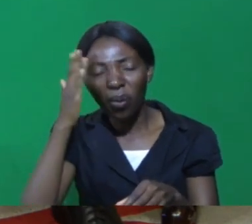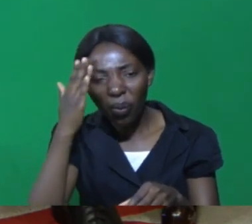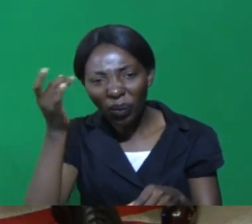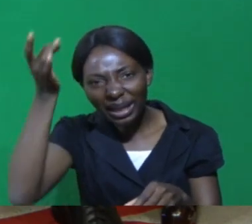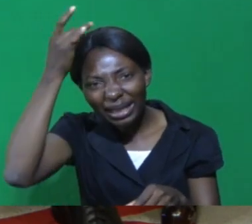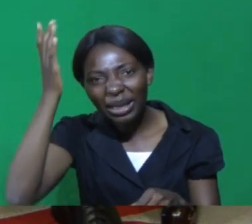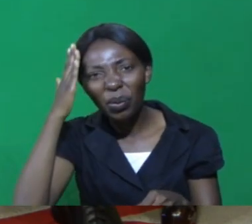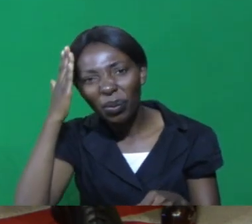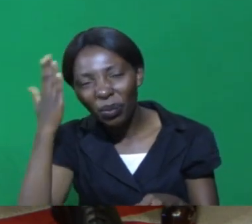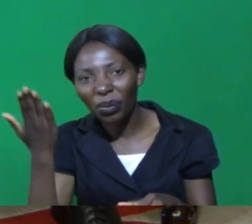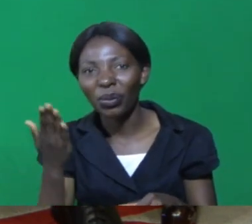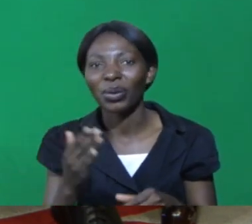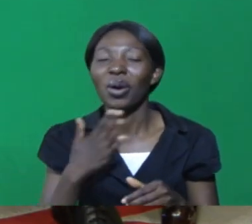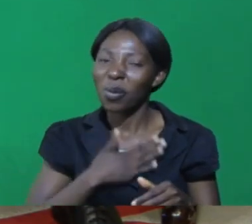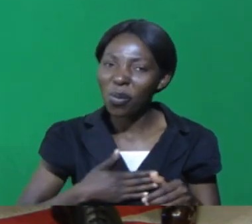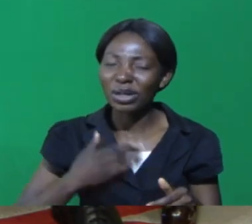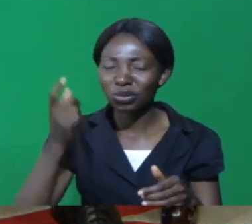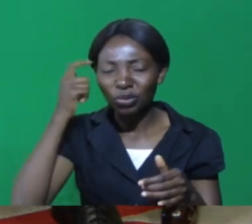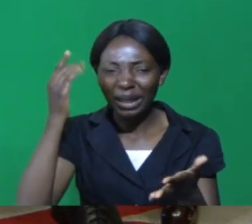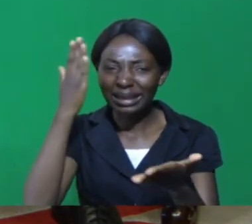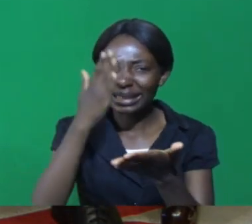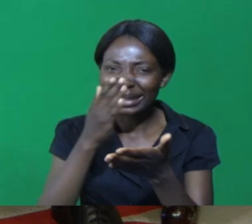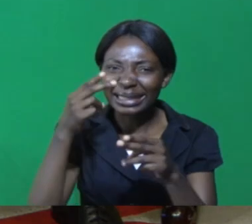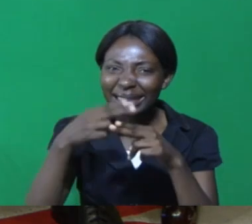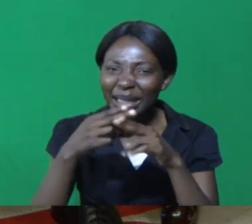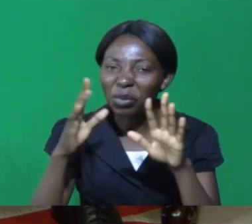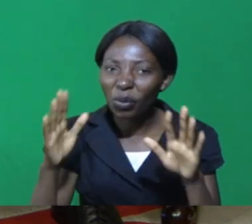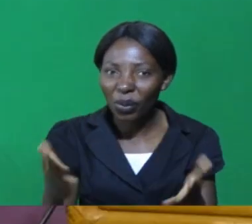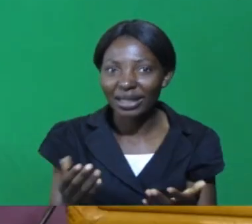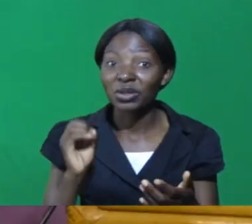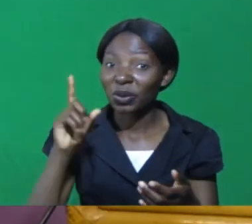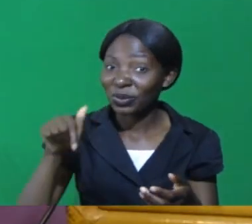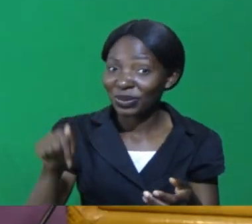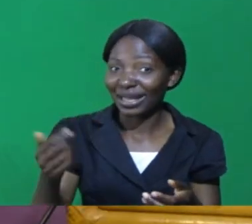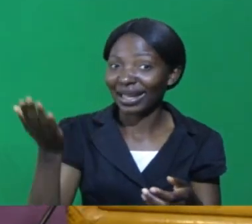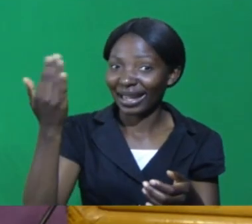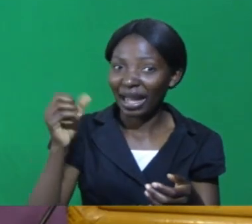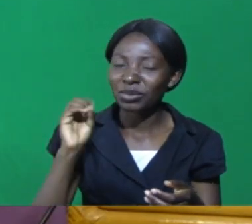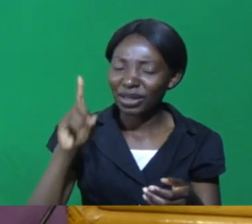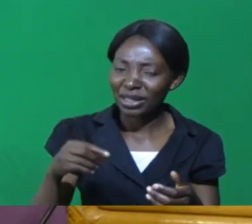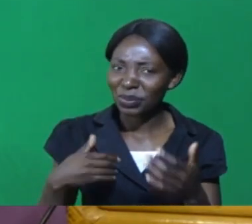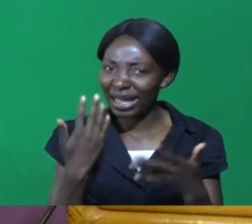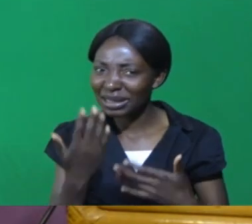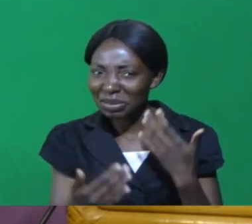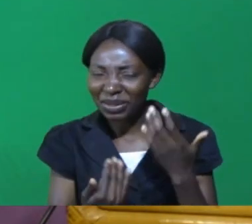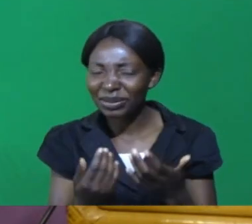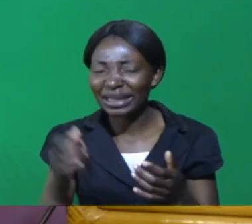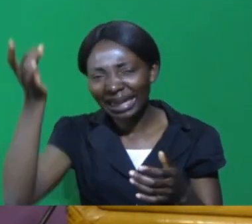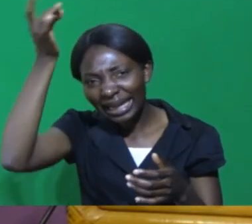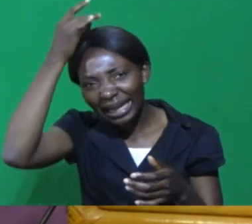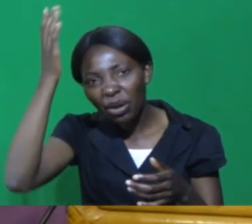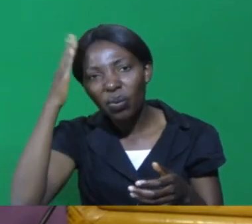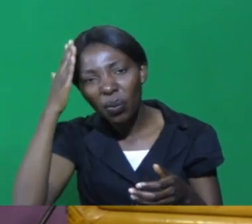munongotenderera muchingotenderera musinganyatsodudze chaipo. Saka tati nhasi tiuye tiite kuti tibva tadudza kuti mambo ndiani,